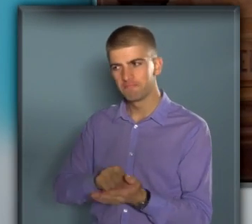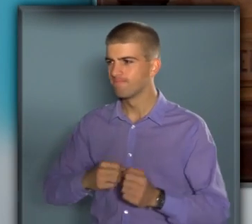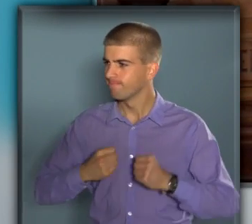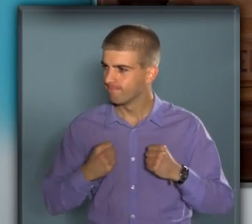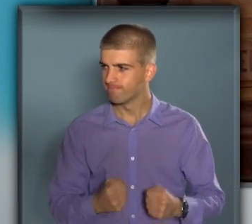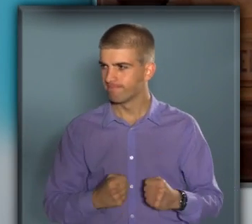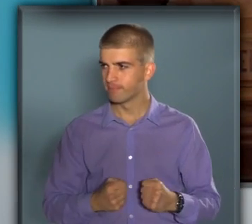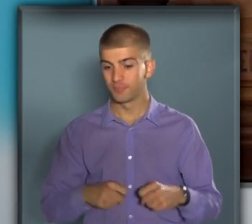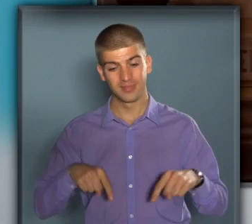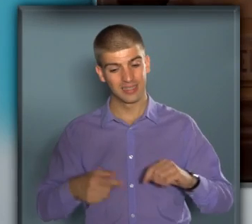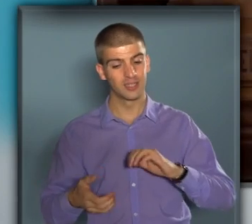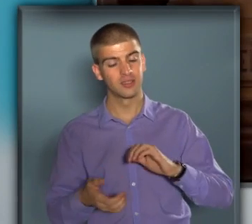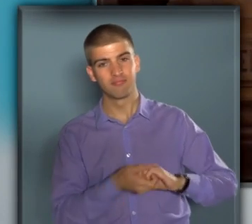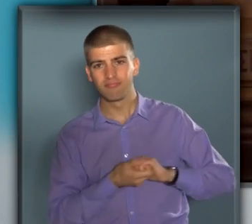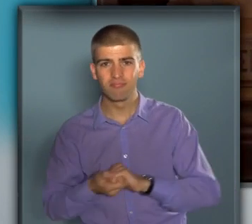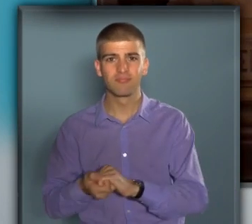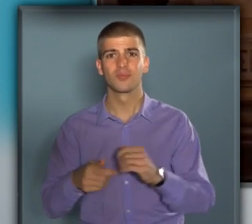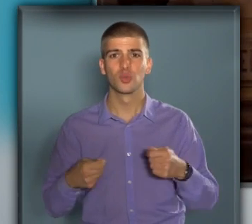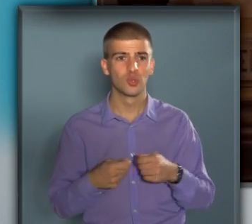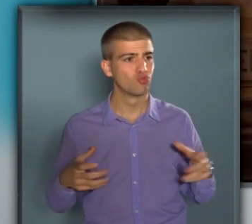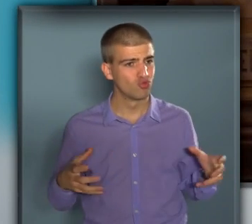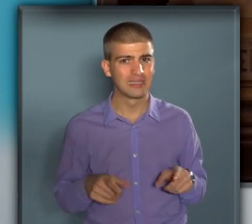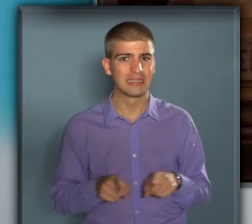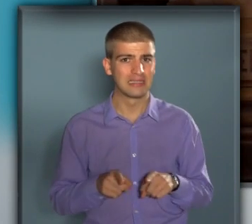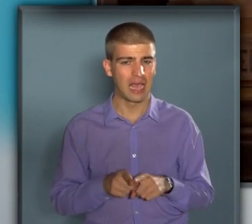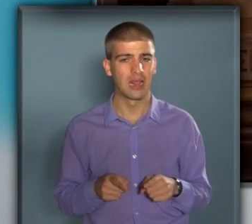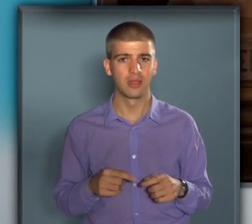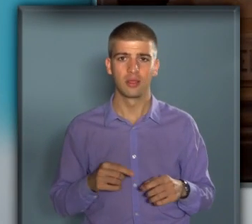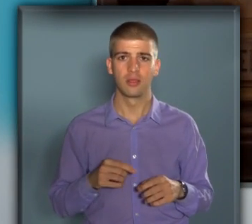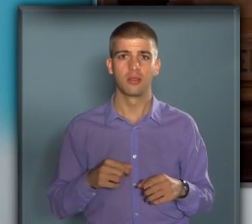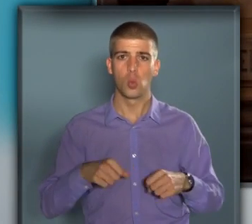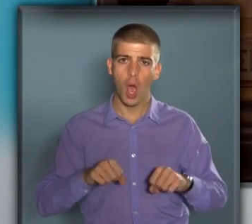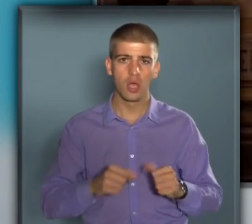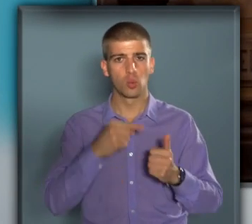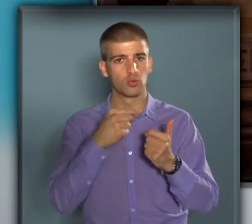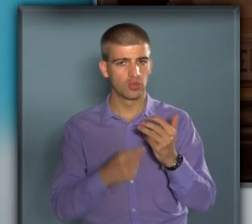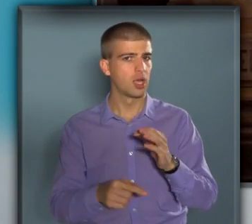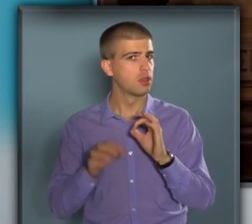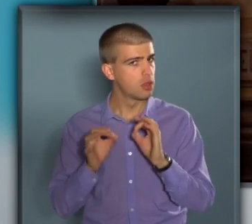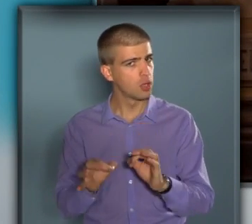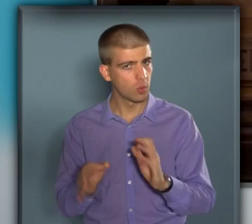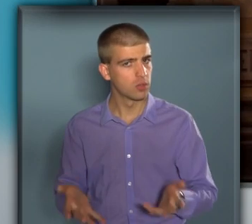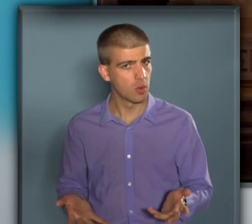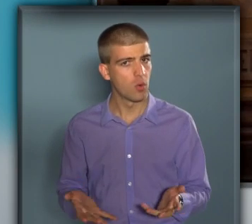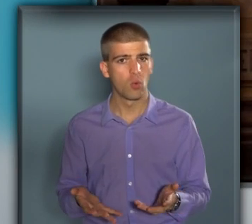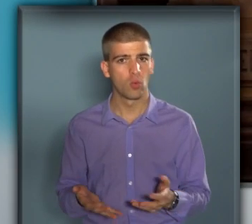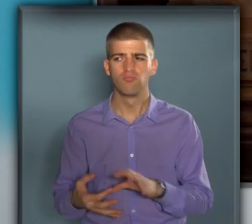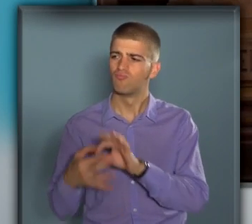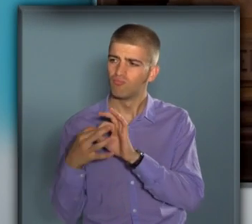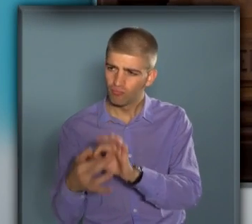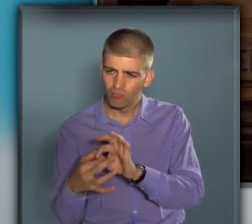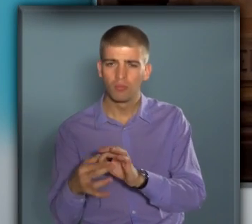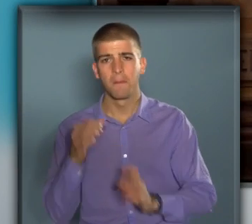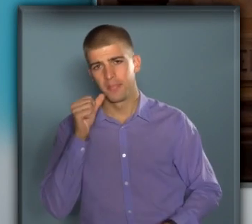egy olyan közösség tagjának lenni, amely erre építkezik, jó érzés ilyen nagyszerű elődök munkájára